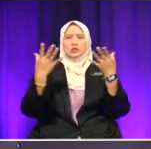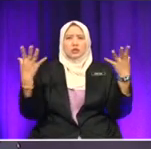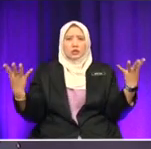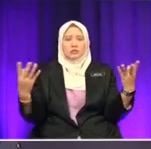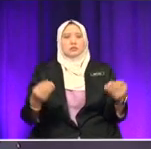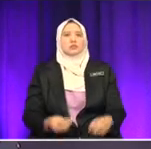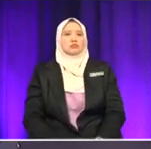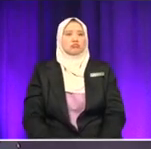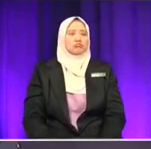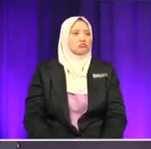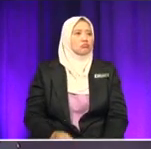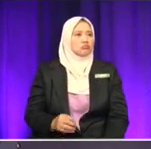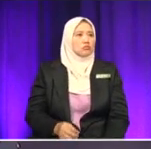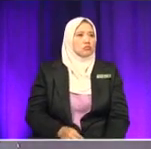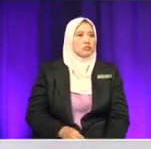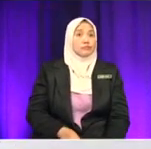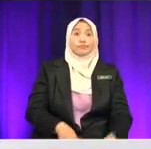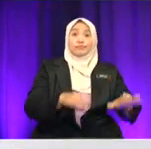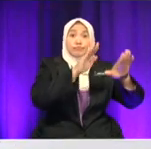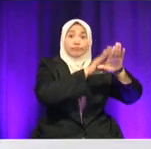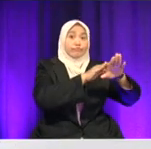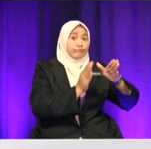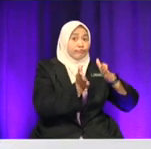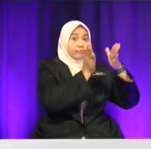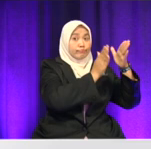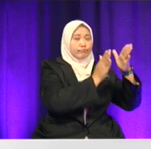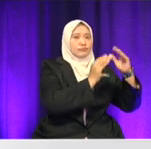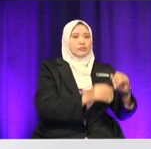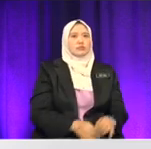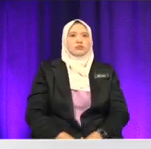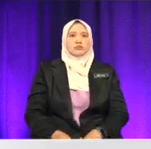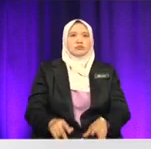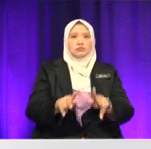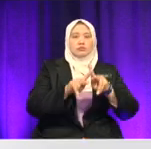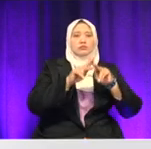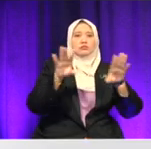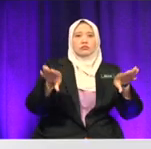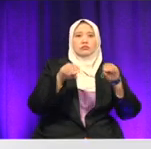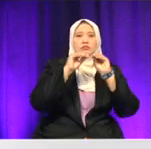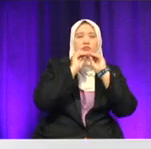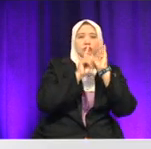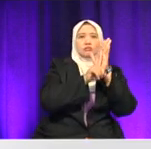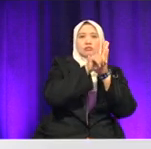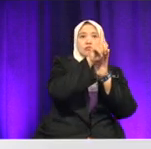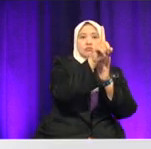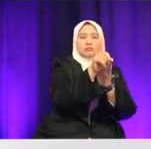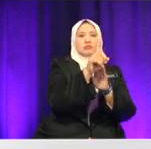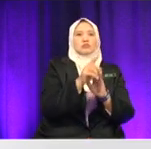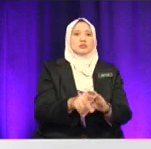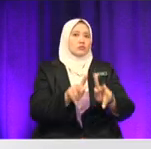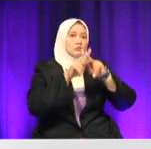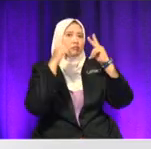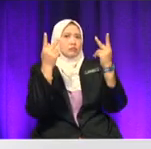kalau dikompare kan? Yang atas cikgu bila kelembapan tinggi. Bagus. Nampak tebal-tebal cikgu dia punya tu kan? Koloni dia tu. Ya,